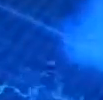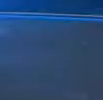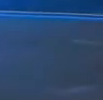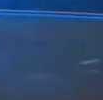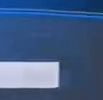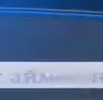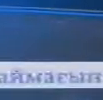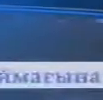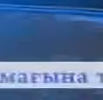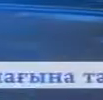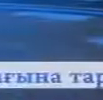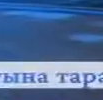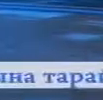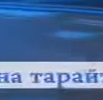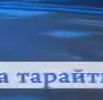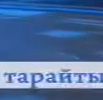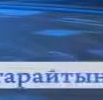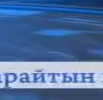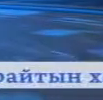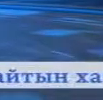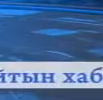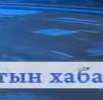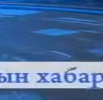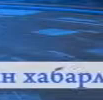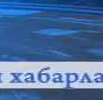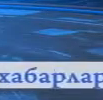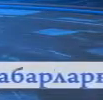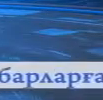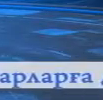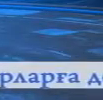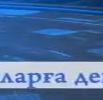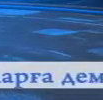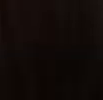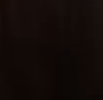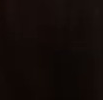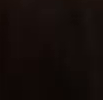Облыстық хабар тарату қызметінің демеушісі Техэнерго диагностика және жөндеу орталығы.